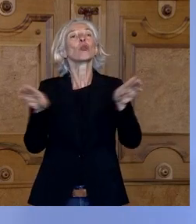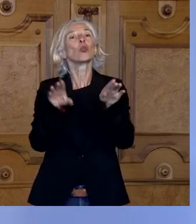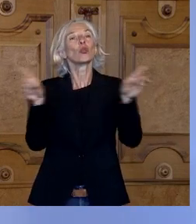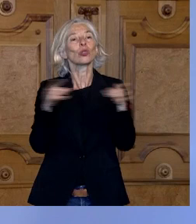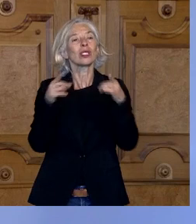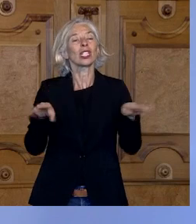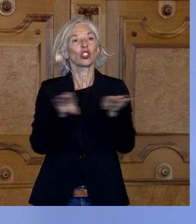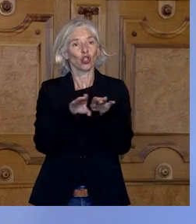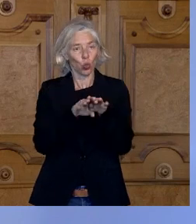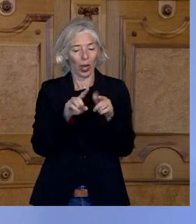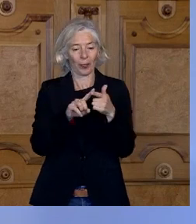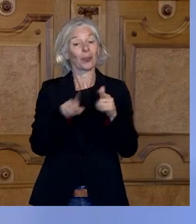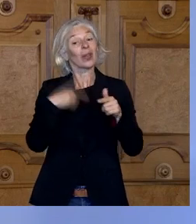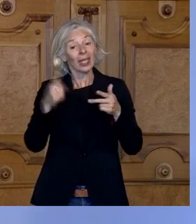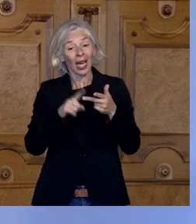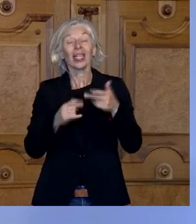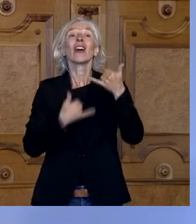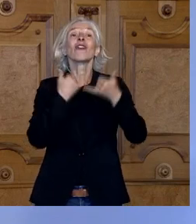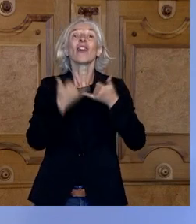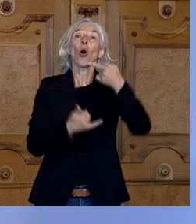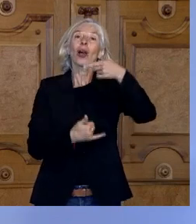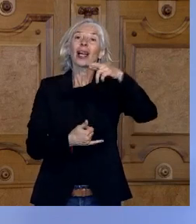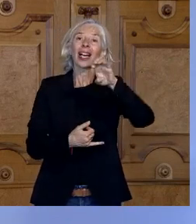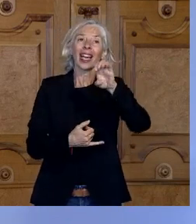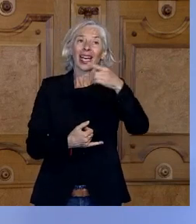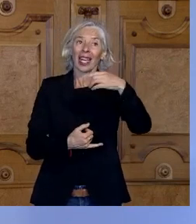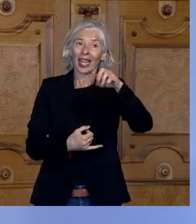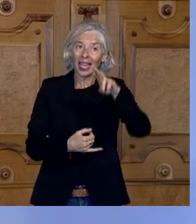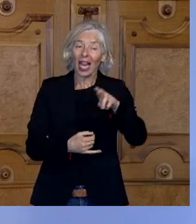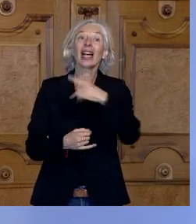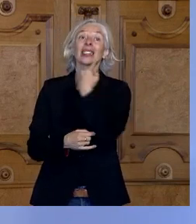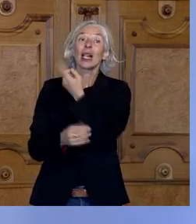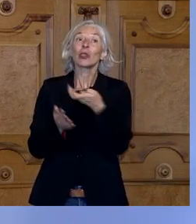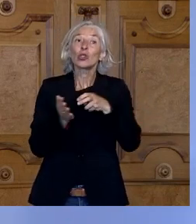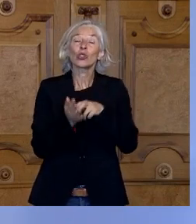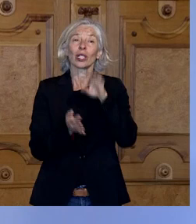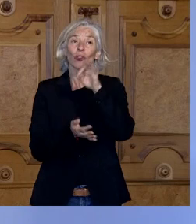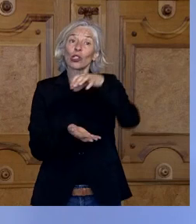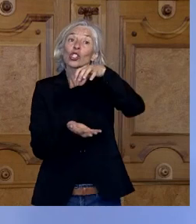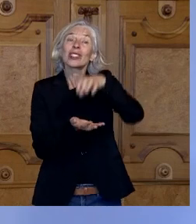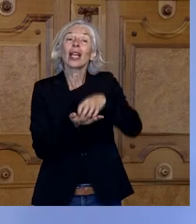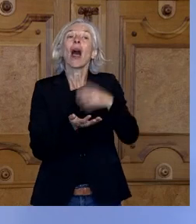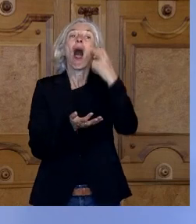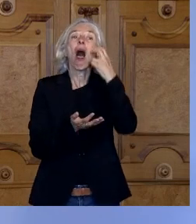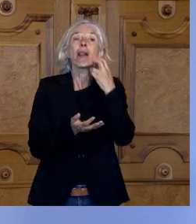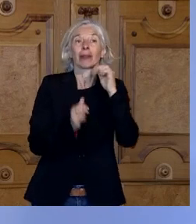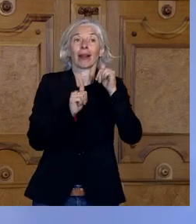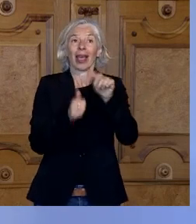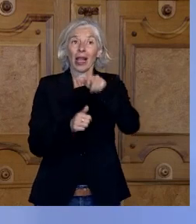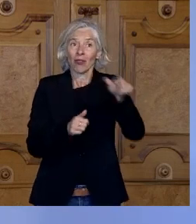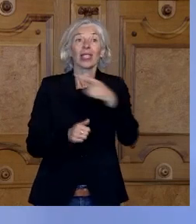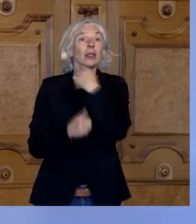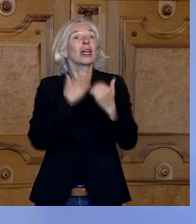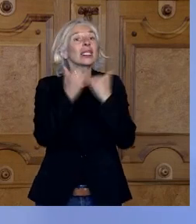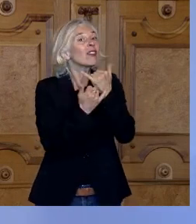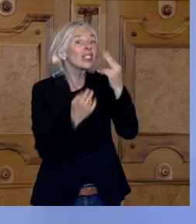unserer städtischen Altenhilfe, wird erläutern, wie ab dem Wochenende die Lockerung der Besuchsverbote in unseren